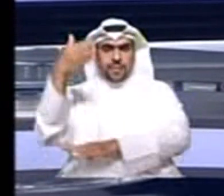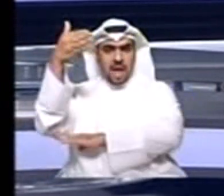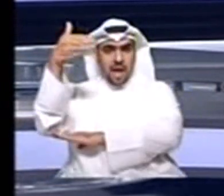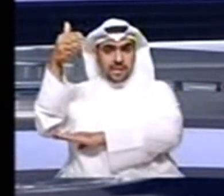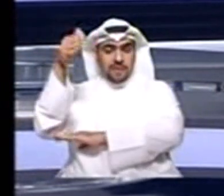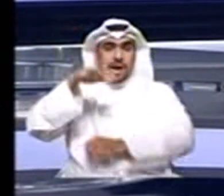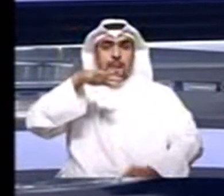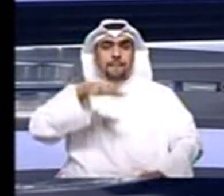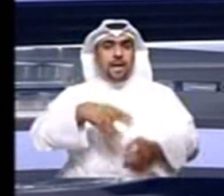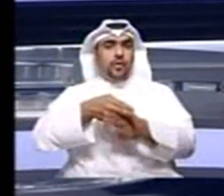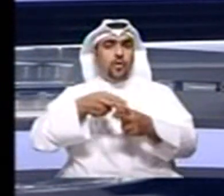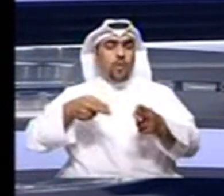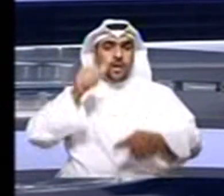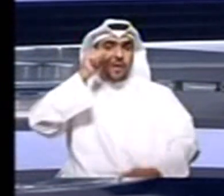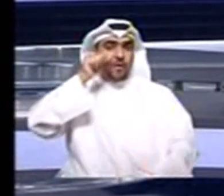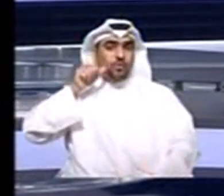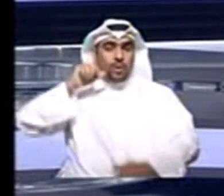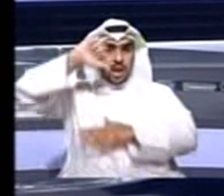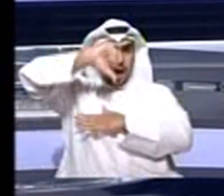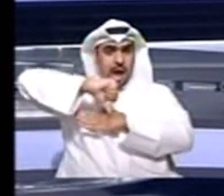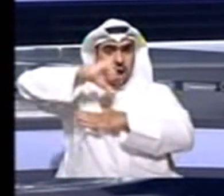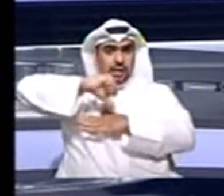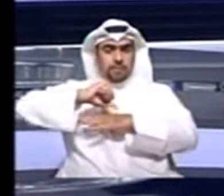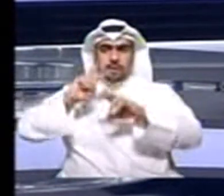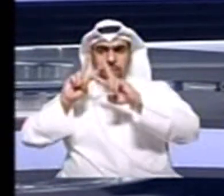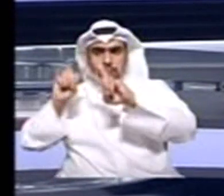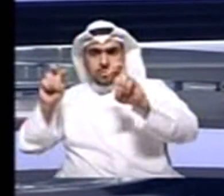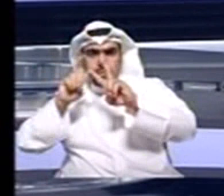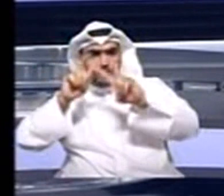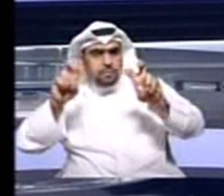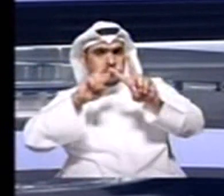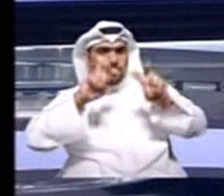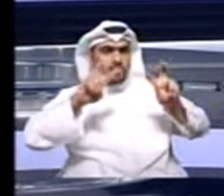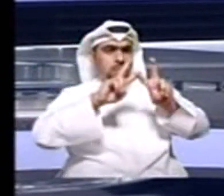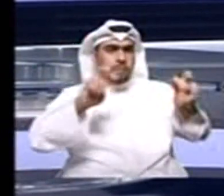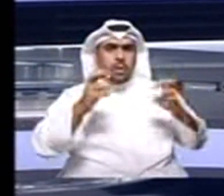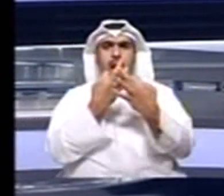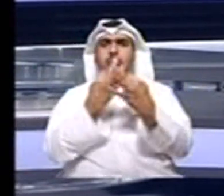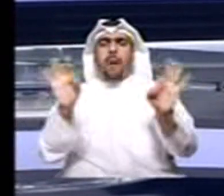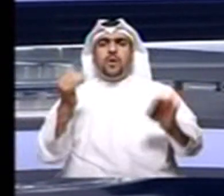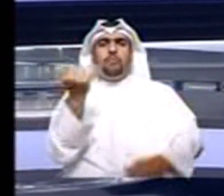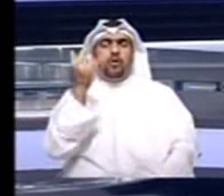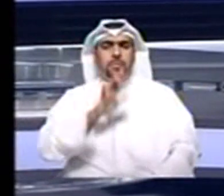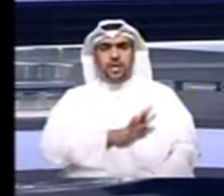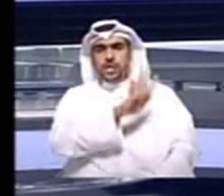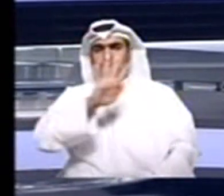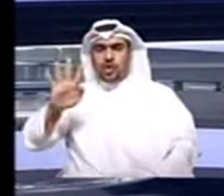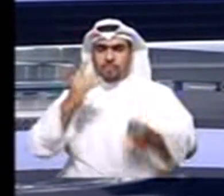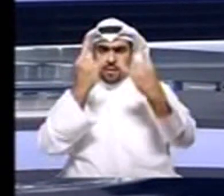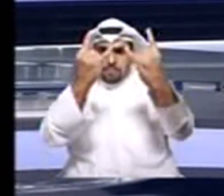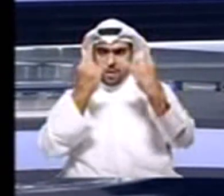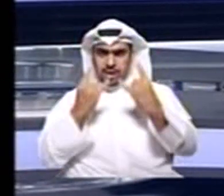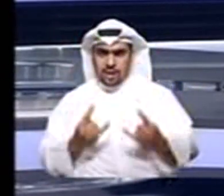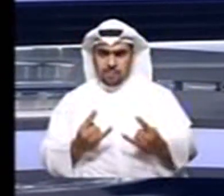الكويتيين بالسودان على خلفية الأحداث الأخيرة، وقد عبر عدد منهم عن الشكر والتقدير بالجهود التي